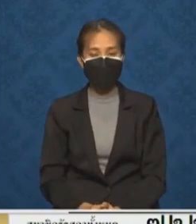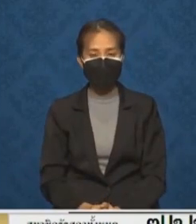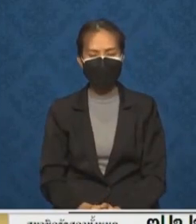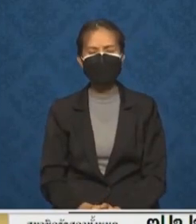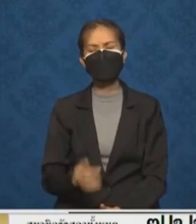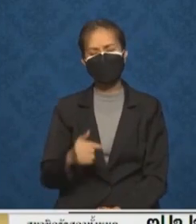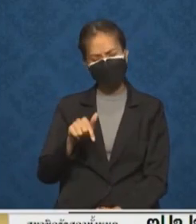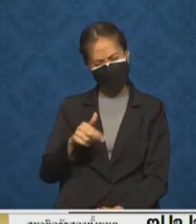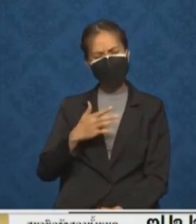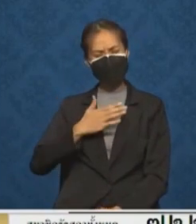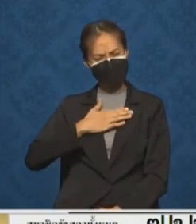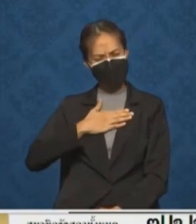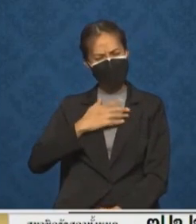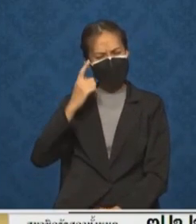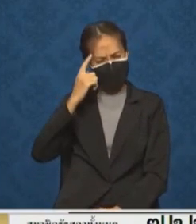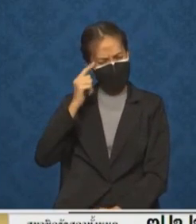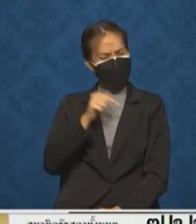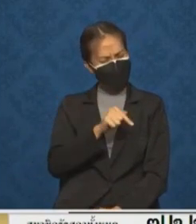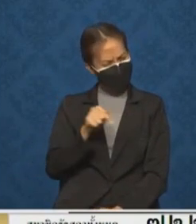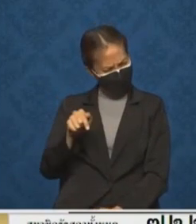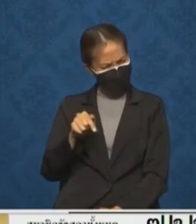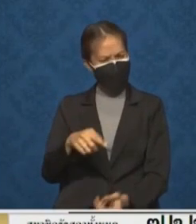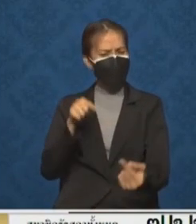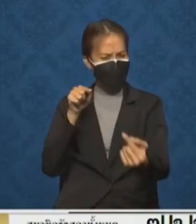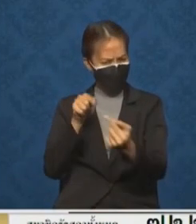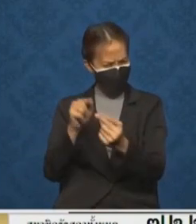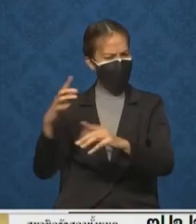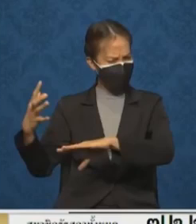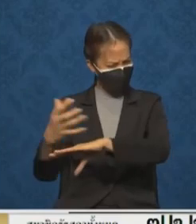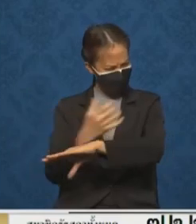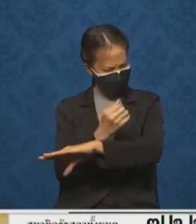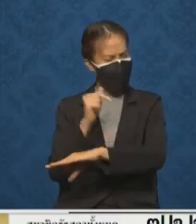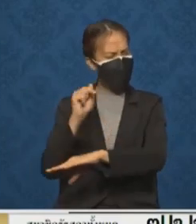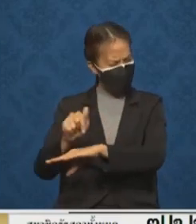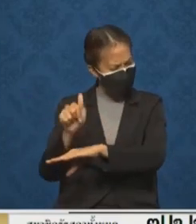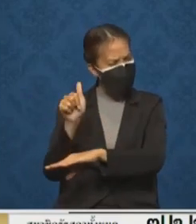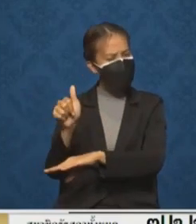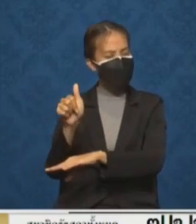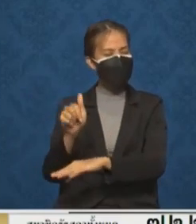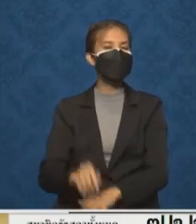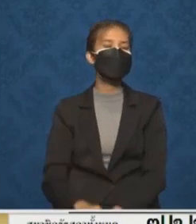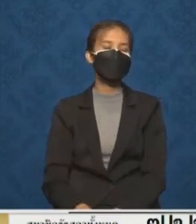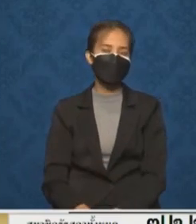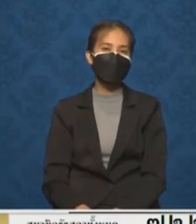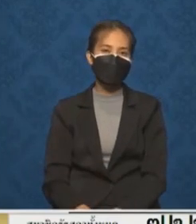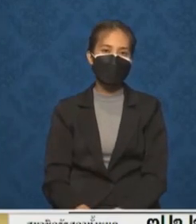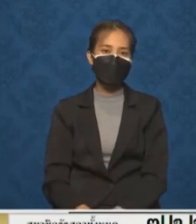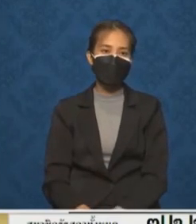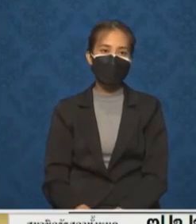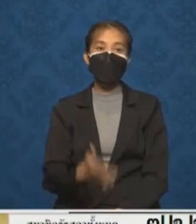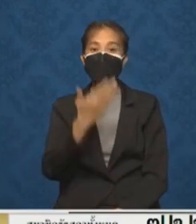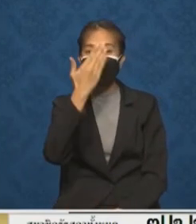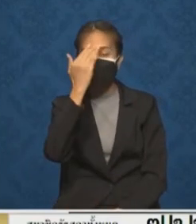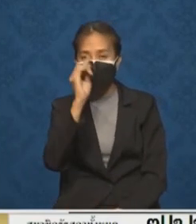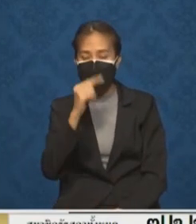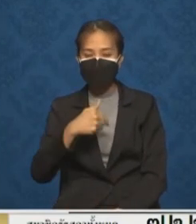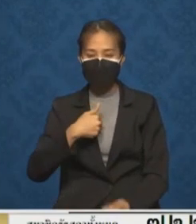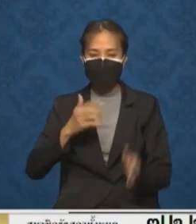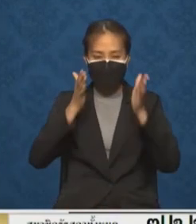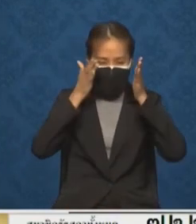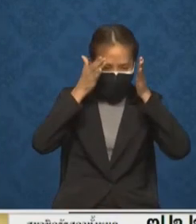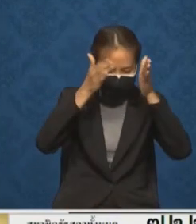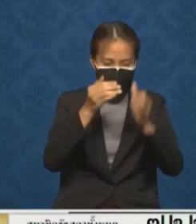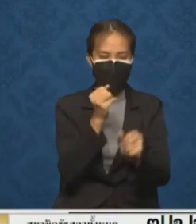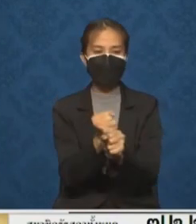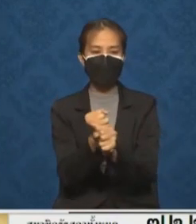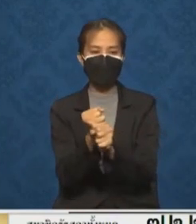ว่านั่นคือบรรยากาศของการเมืองที่พึงประสงค์อย่างแน่นอนครับถ้าเราจะนี่มีความตั้งใจที่จะพั